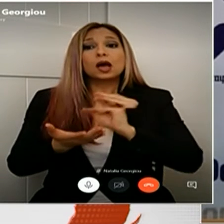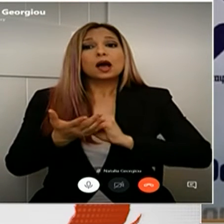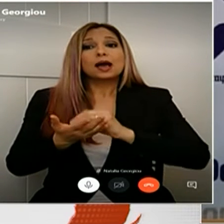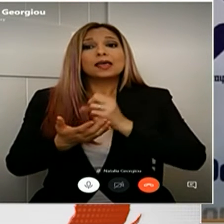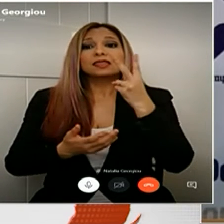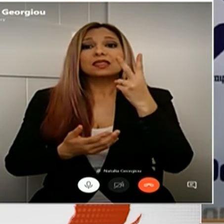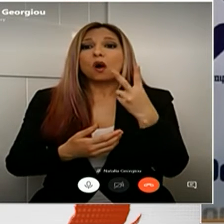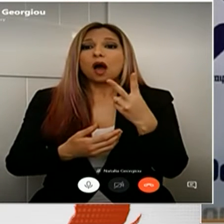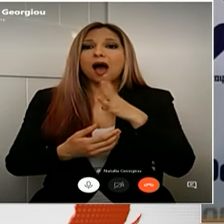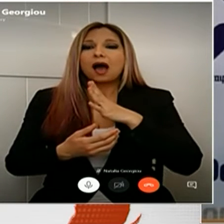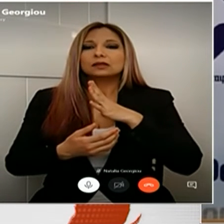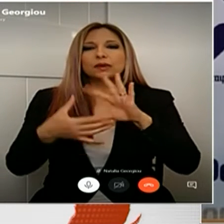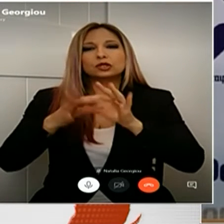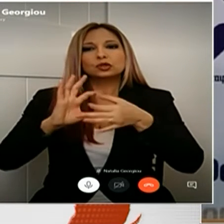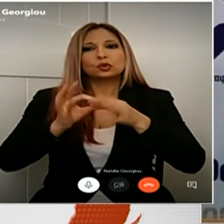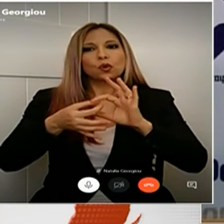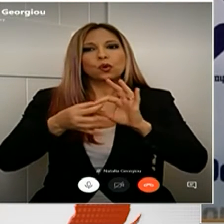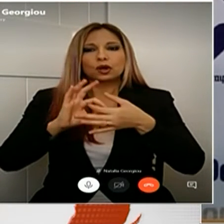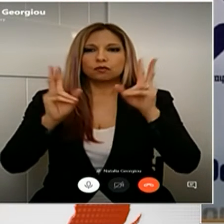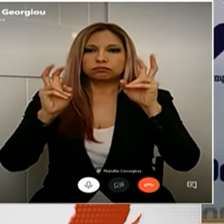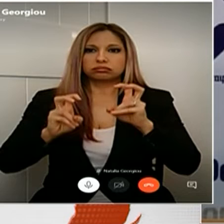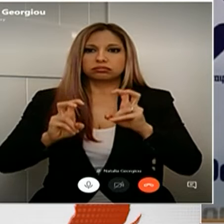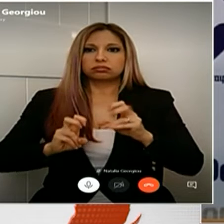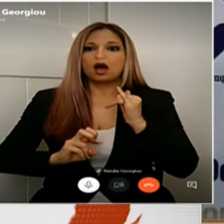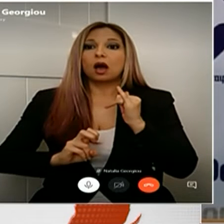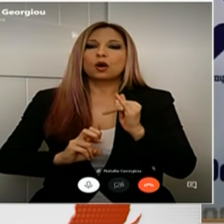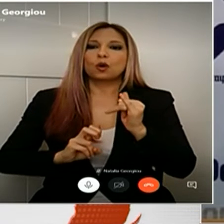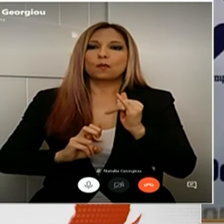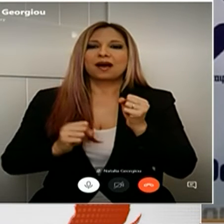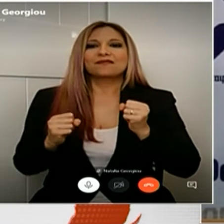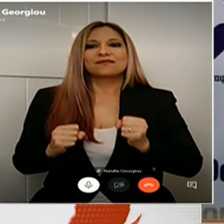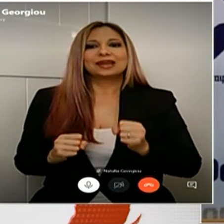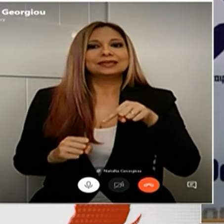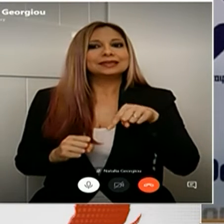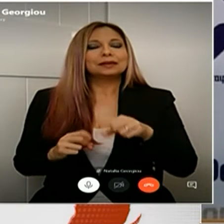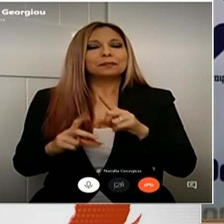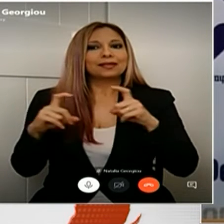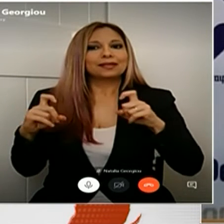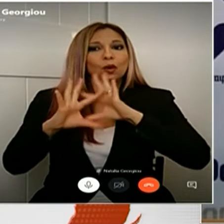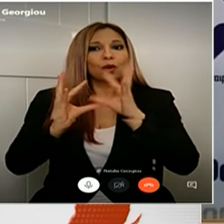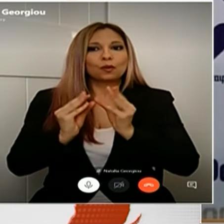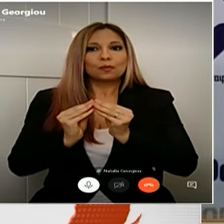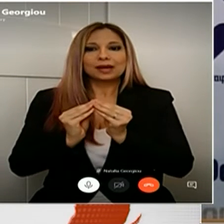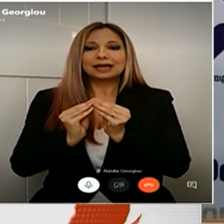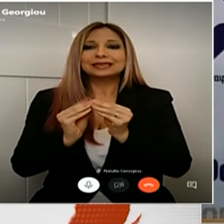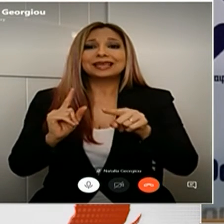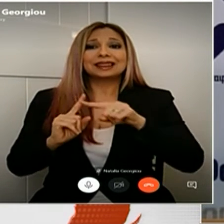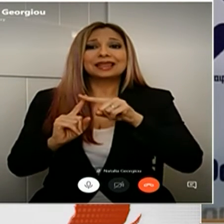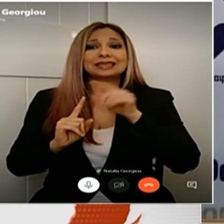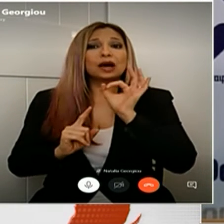ιστορικό διαρευνάται. Με βάση και τα σημερινά δεδομένα, ο συνολικός αριθμός των θετικών κρούσματων ανήρθε στα